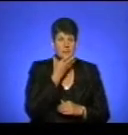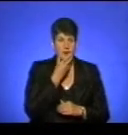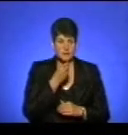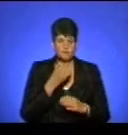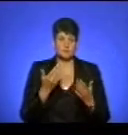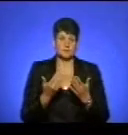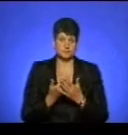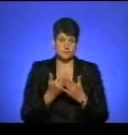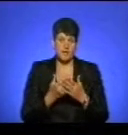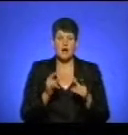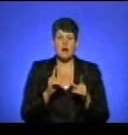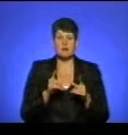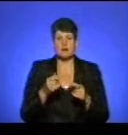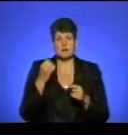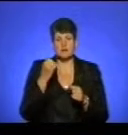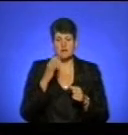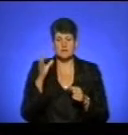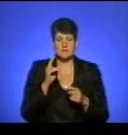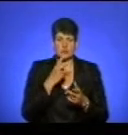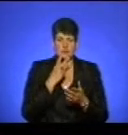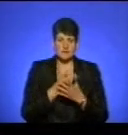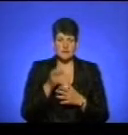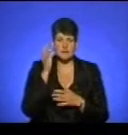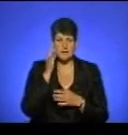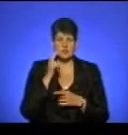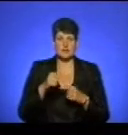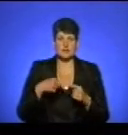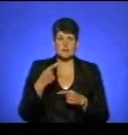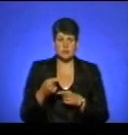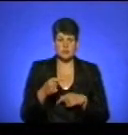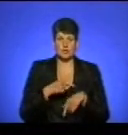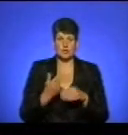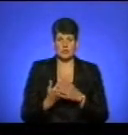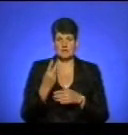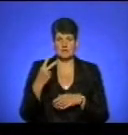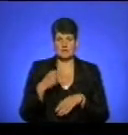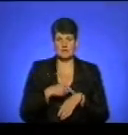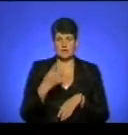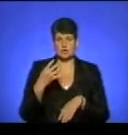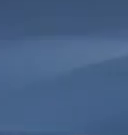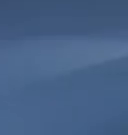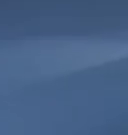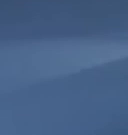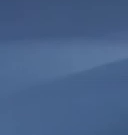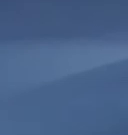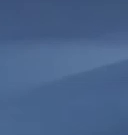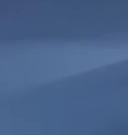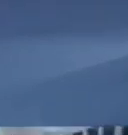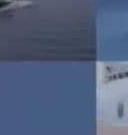дякую усім, хто був з нами, і нагадаю, що наступний випуск новин о 20:40. Не пропустіть.